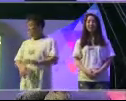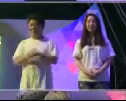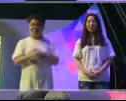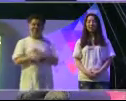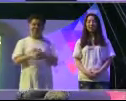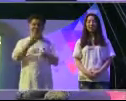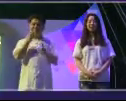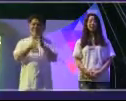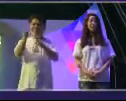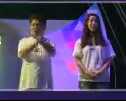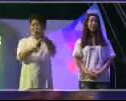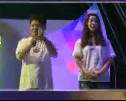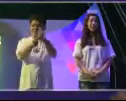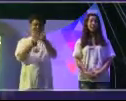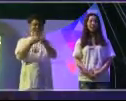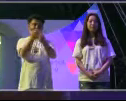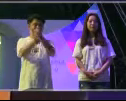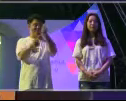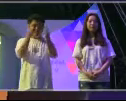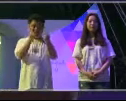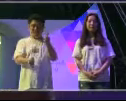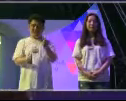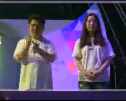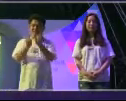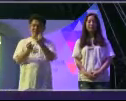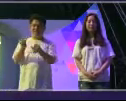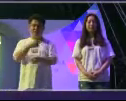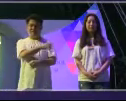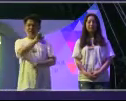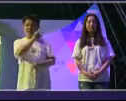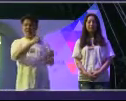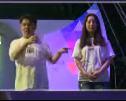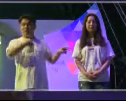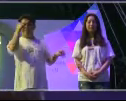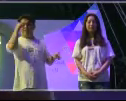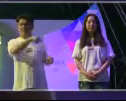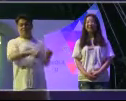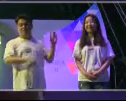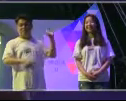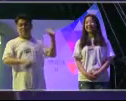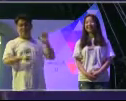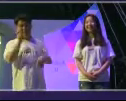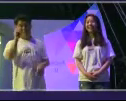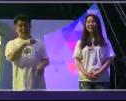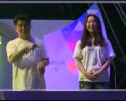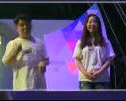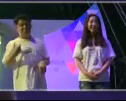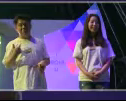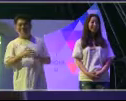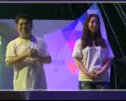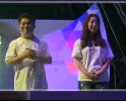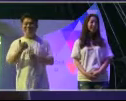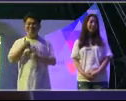4 서울시 인권 연중 의 성 소수자가 한과를 혼자라는 것은 귀에 생각일 뿐입니다 아마도 예